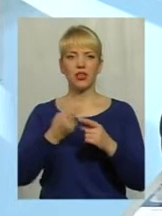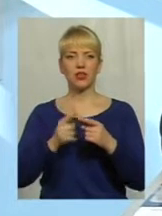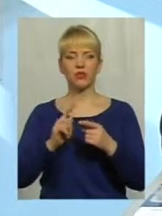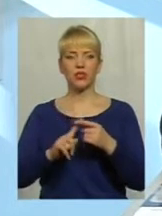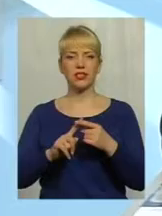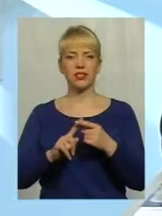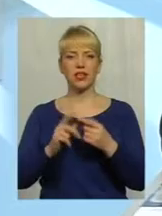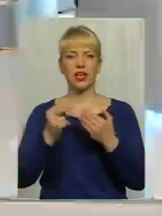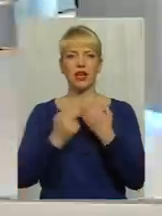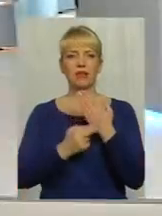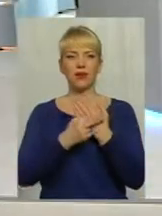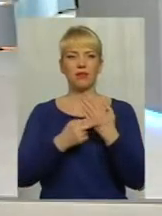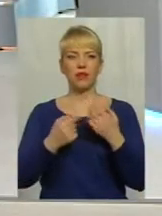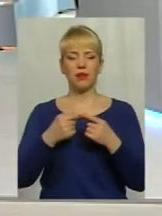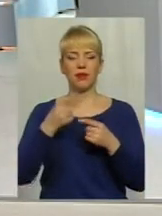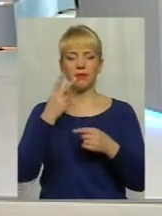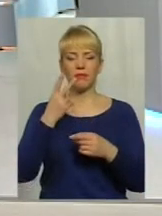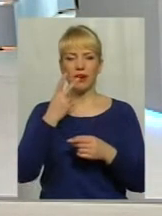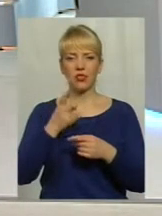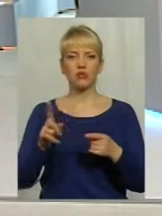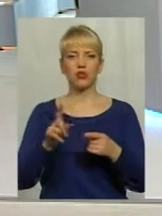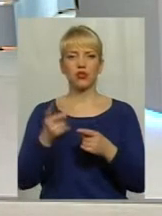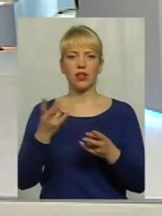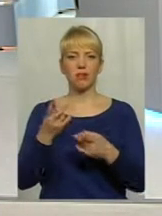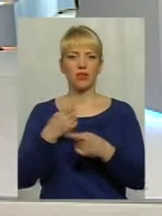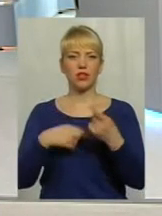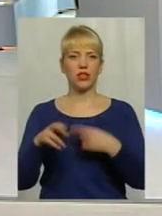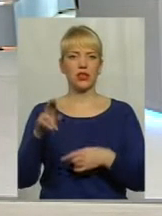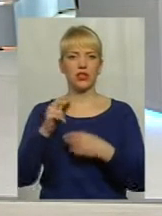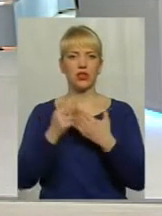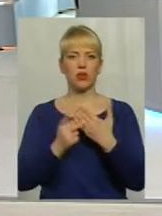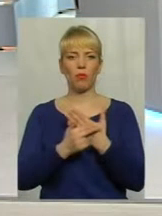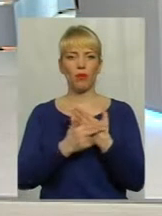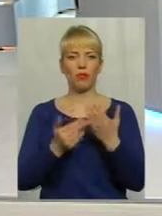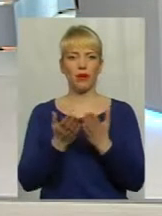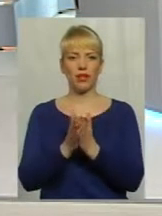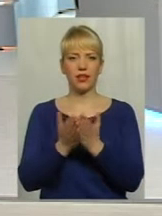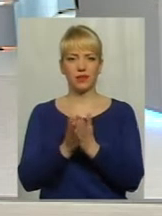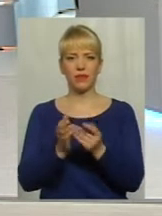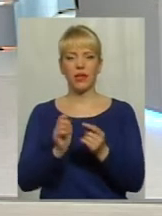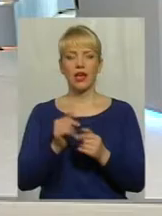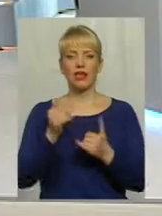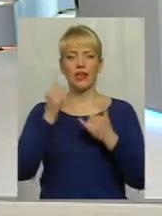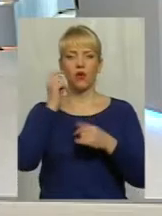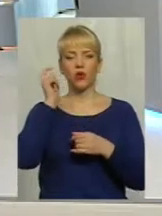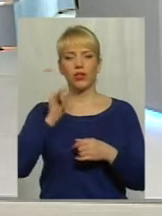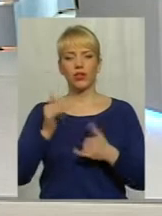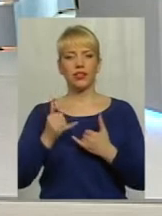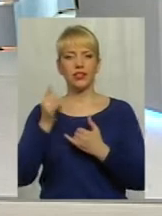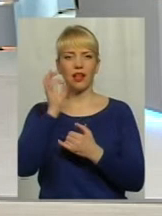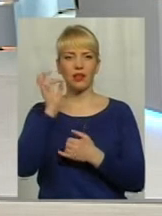повернення до Біблії, до біблійної істини. І для України, як і тоді, для Німеччини, і для